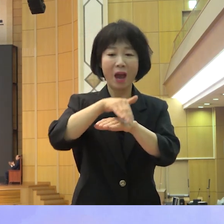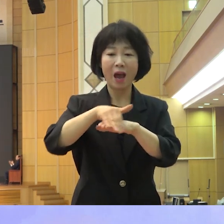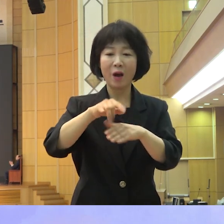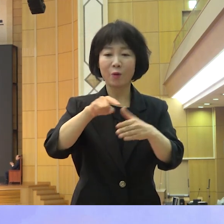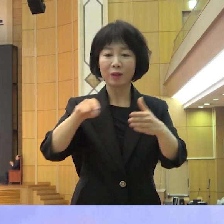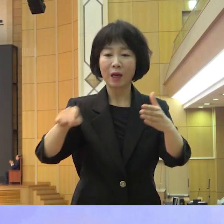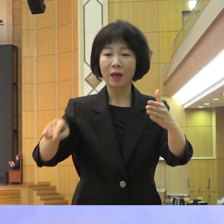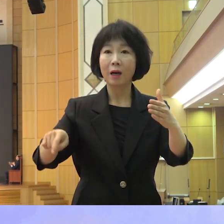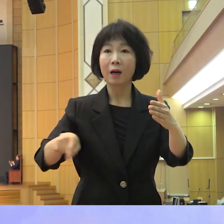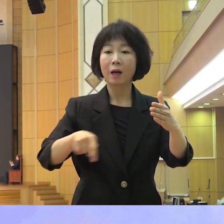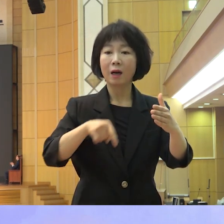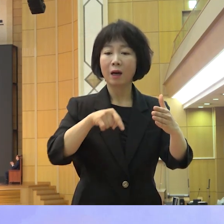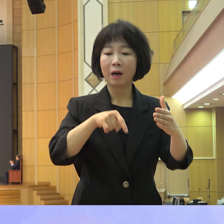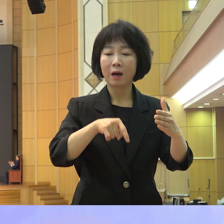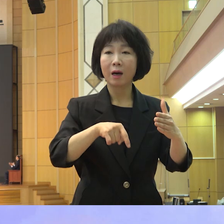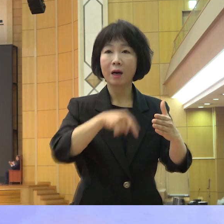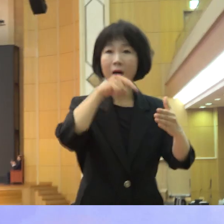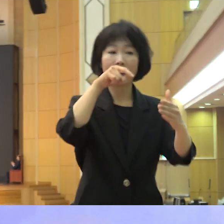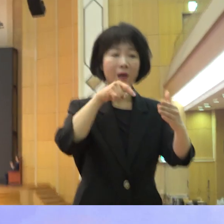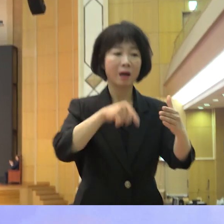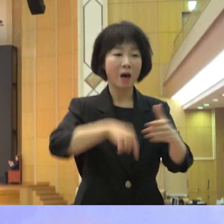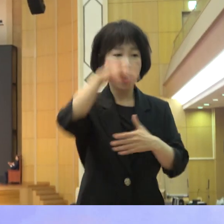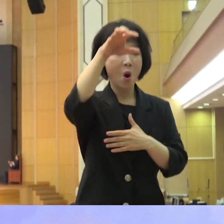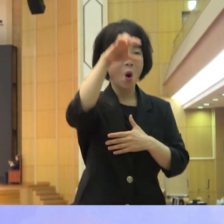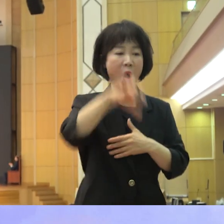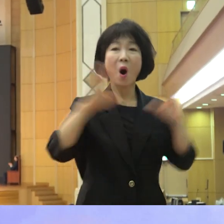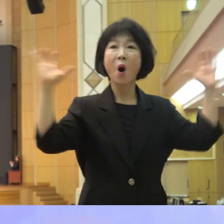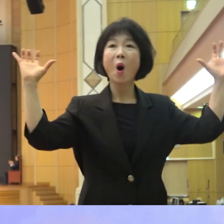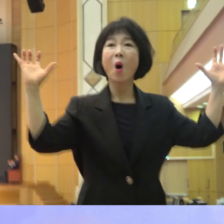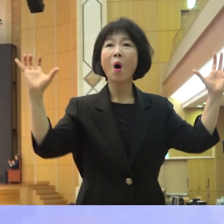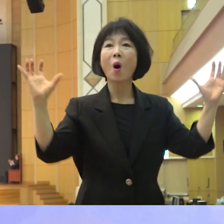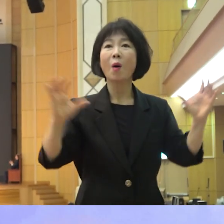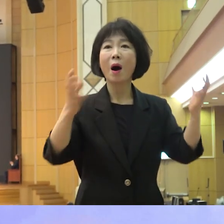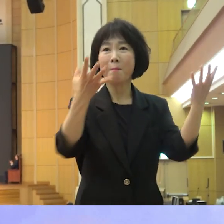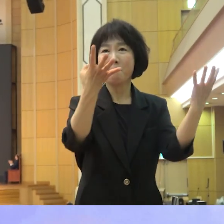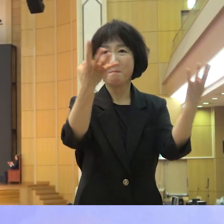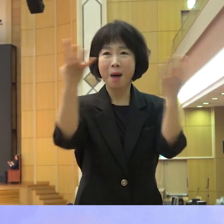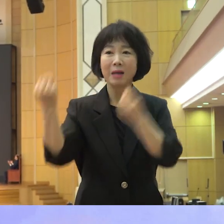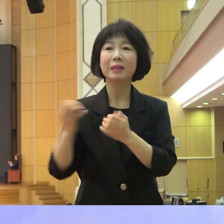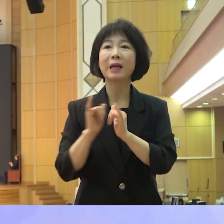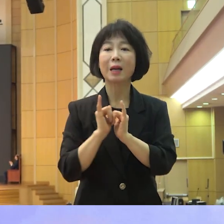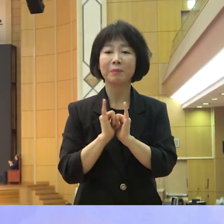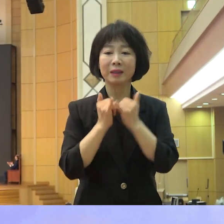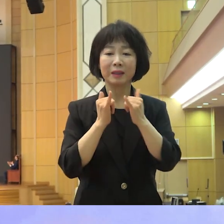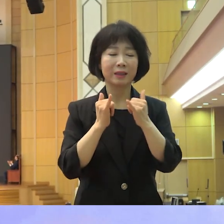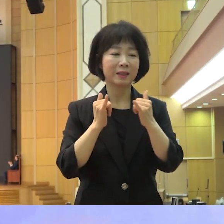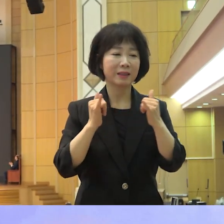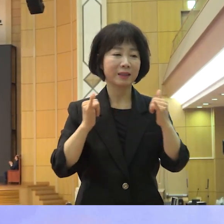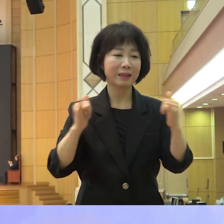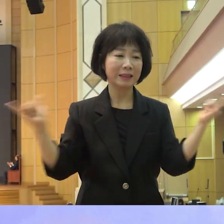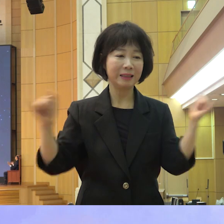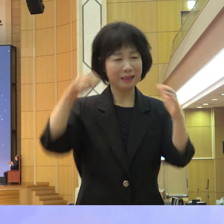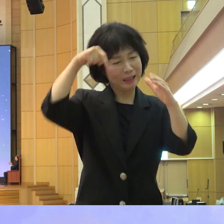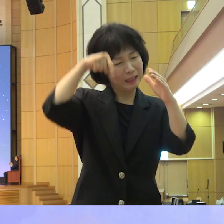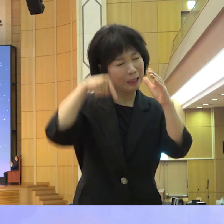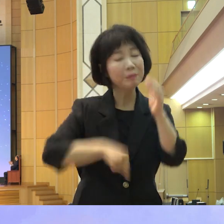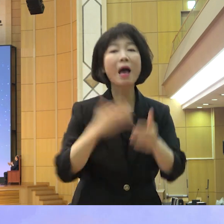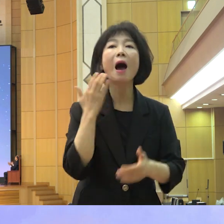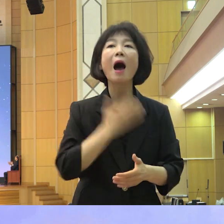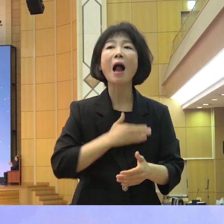계획 가운데 한자리에 모인 많은 사람들, 깊이